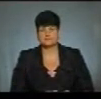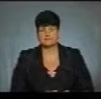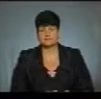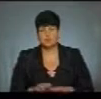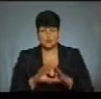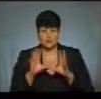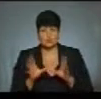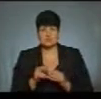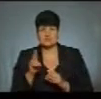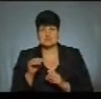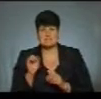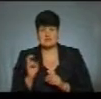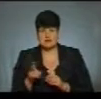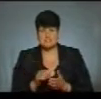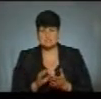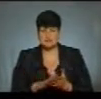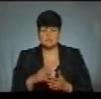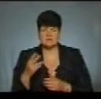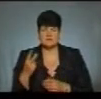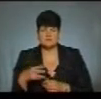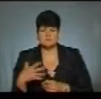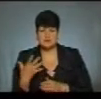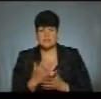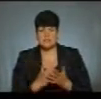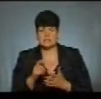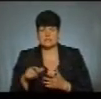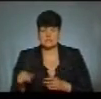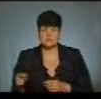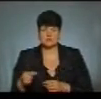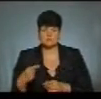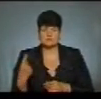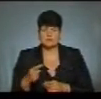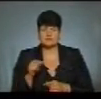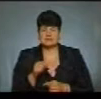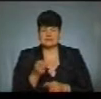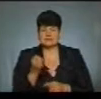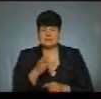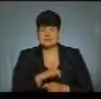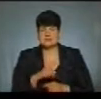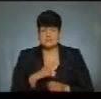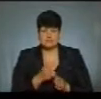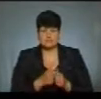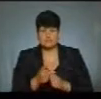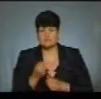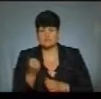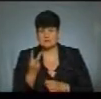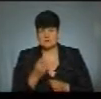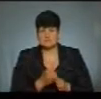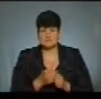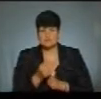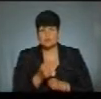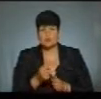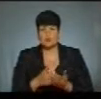Усього ЦВК зареєструвала 25 кандидатів-мажоритарників від Тернопільщини, із них 13 – самовисуванці, 12 висунули